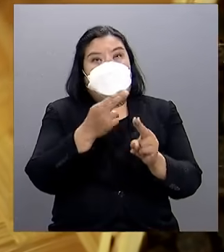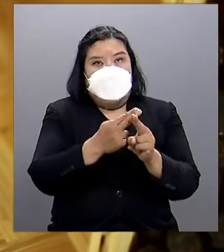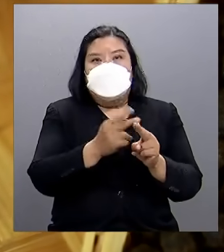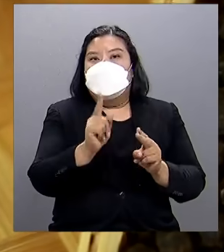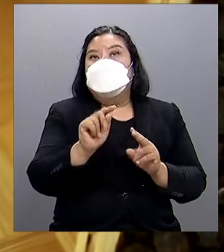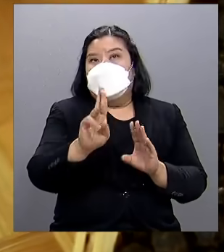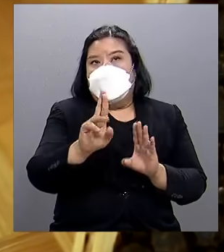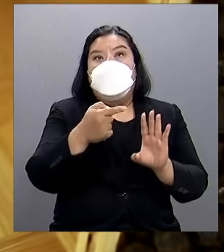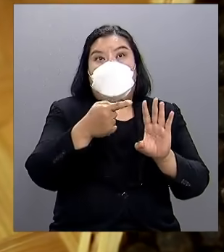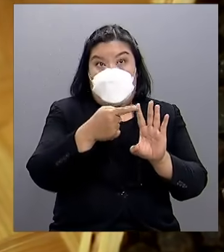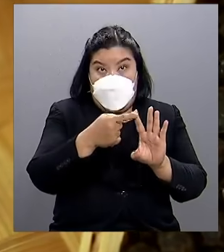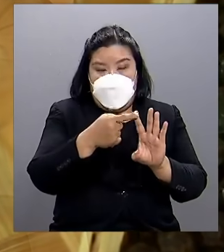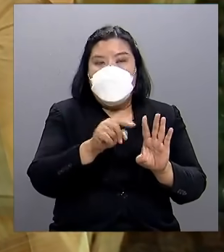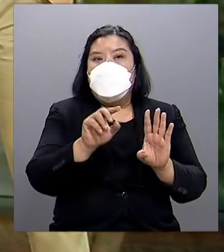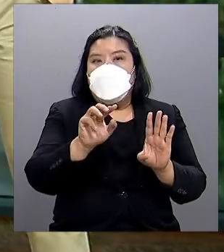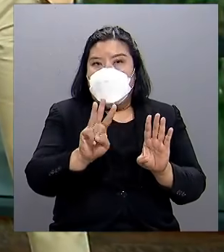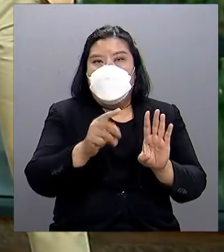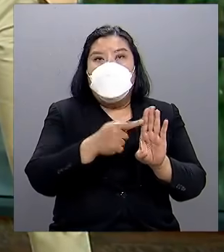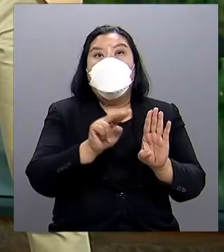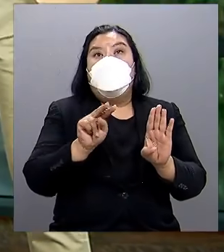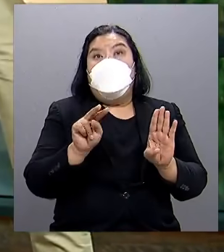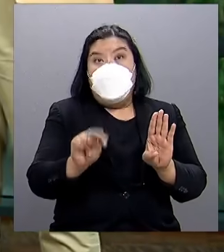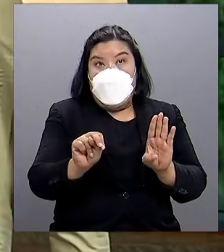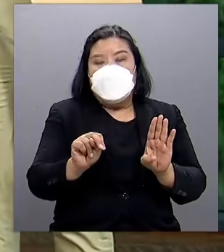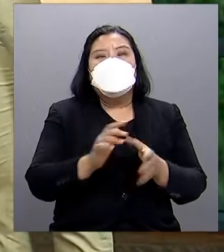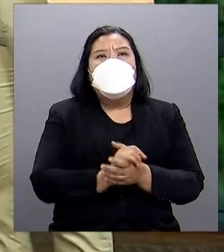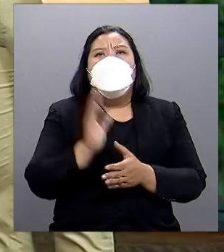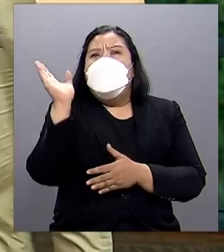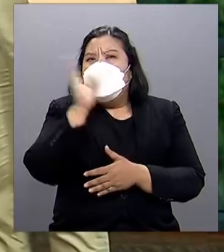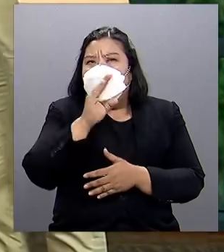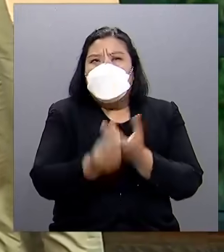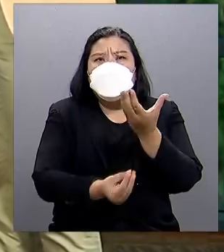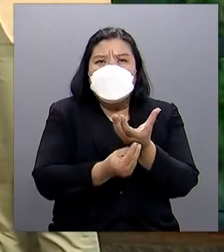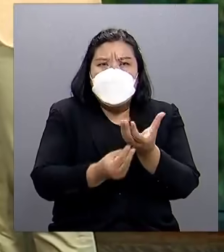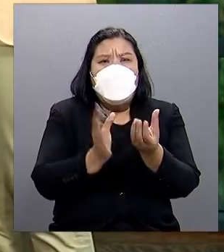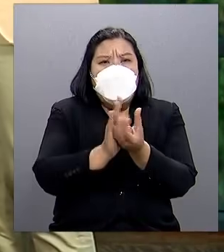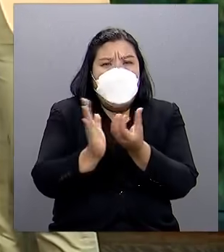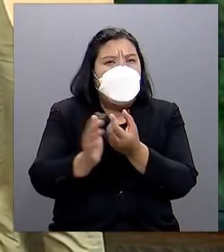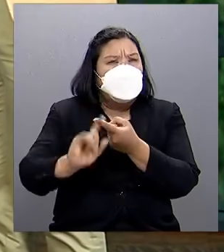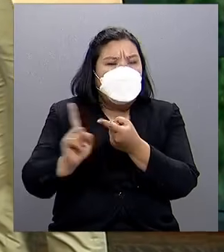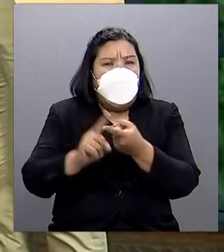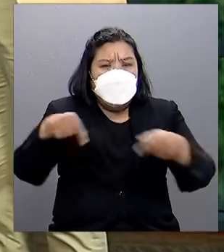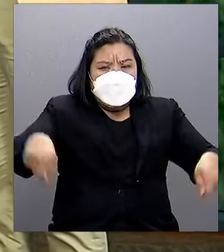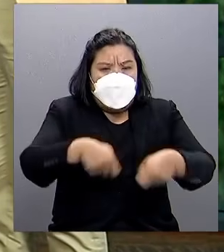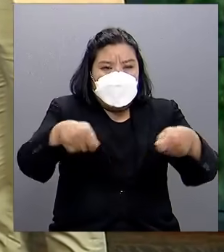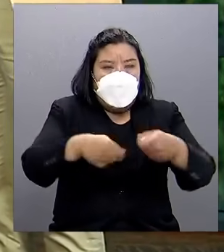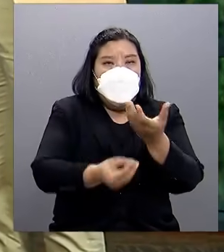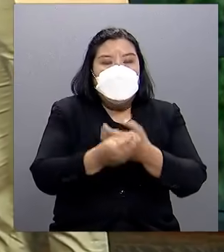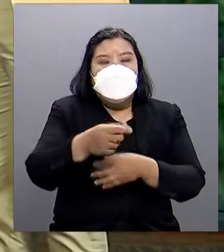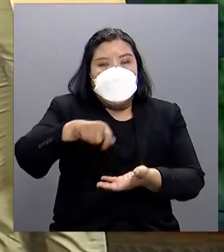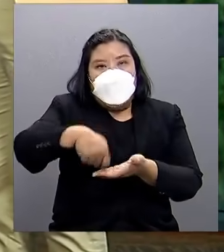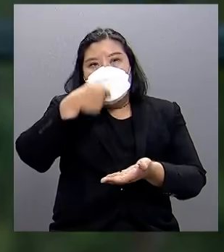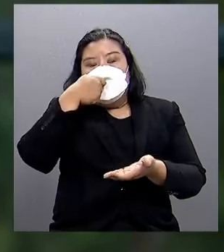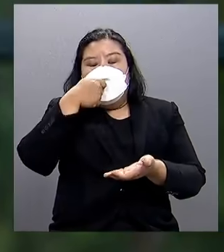านี่อาจารย์ชอบมากนะครับเจ้ากระวานเองเนี่ยมีการศึกษาวิจัยเลยว่ามันช่วยในการเผาผลาญไขมันได้อย่างดีเลย เครื่องเทศของเ